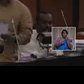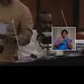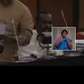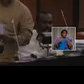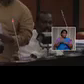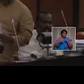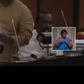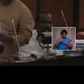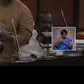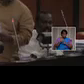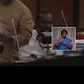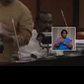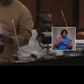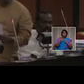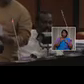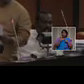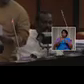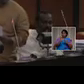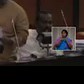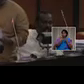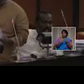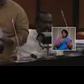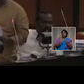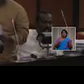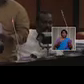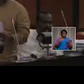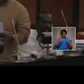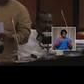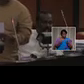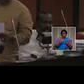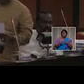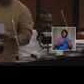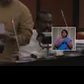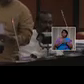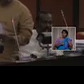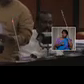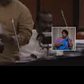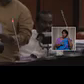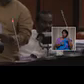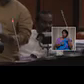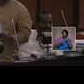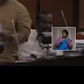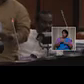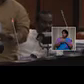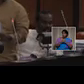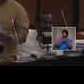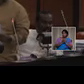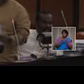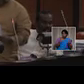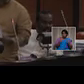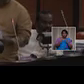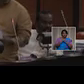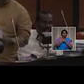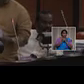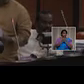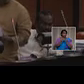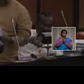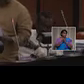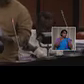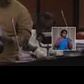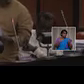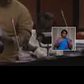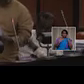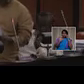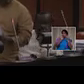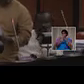வழிகளை ஜனாதிபதி அவர்கள் அவர்களது உரையிலே முன்வைத்திருக்கின்றார். அவை அனைத்துமே நடைமுறைக்கு வருமானால் பாராட்டத்தக்கதாக இருக்கும்.